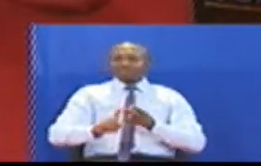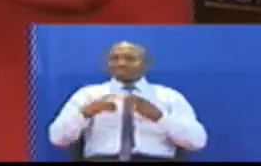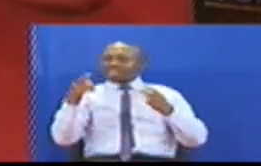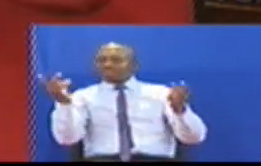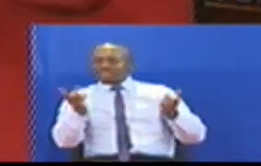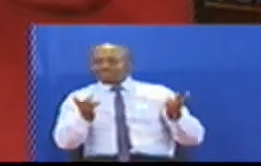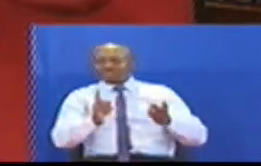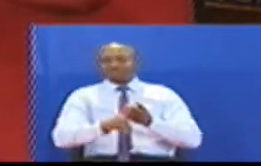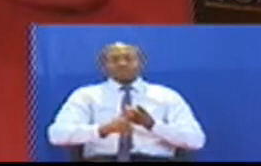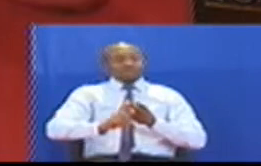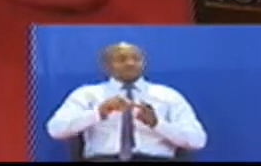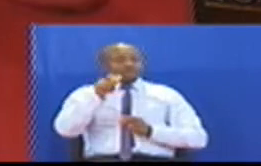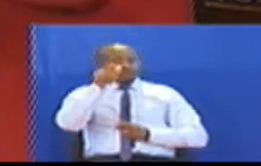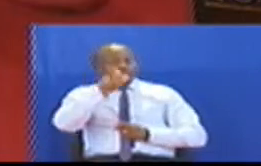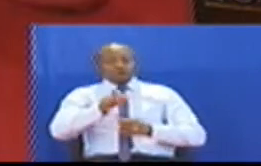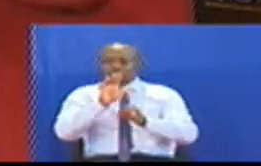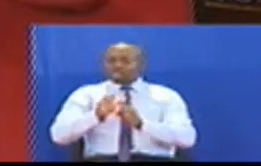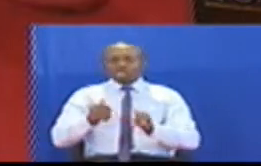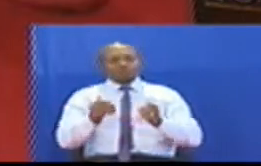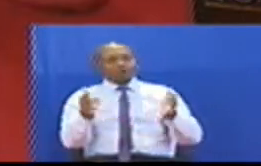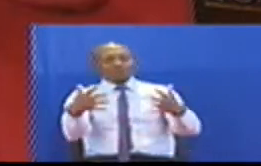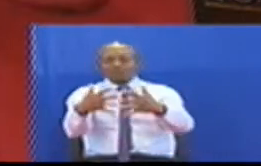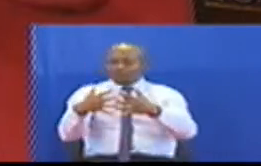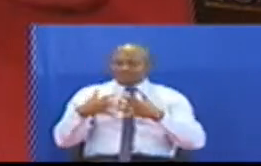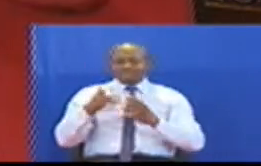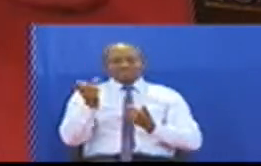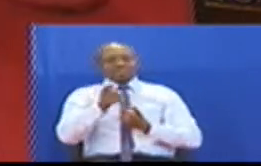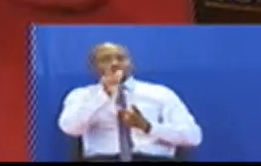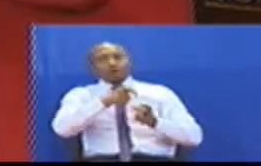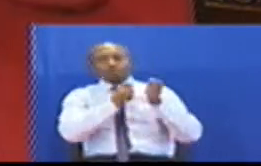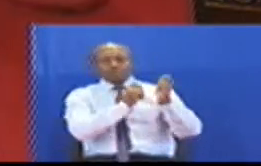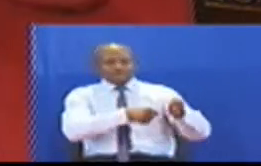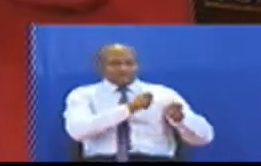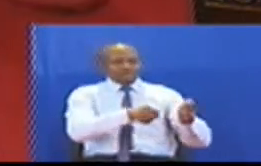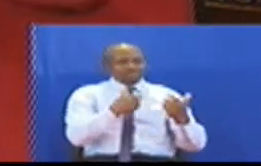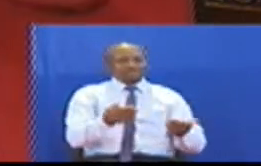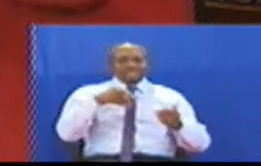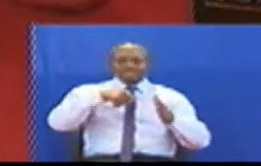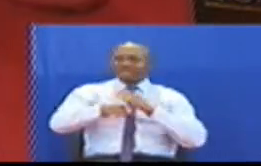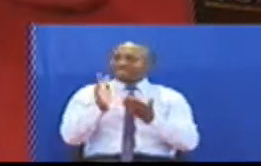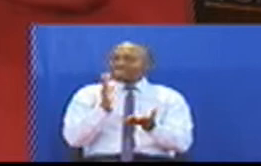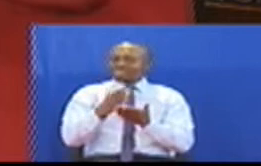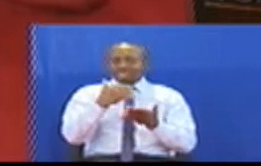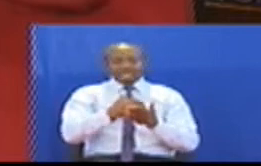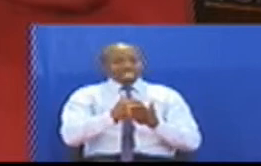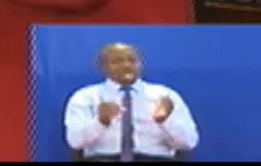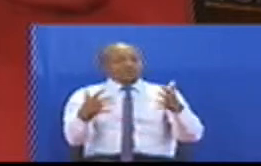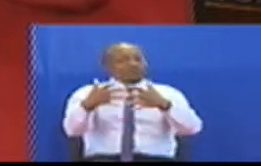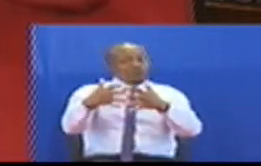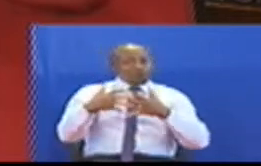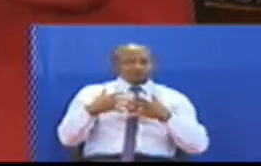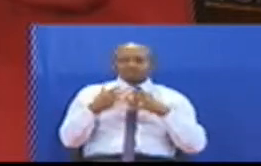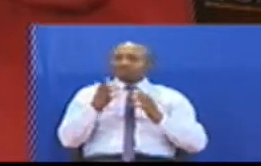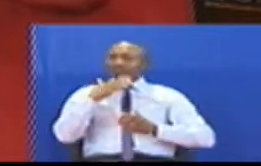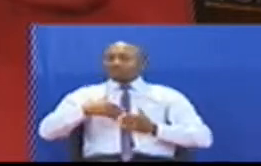na wanasumbawanga wengi ni wavuvi na wakulima vile vile. Kwa kwenye sekta ya uvuvi hii nitaka Mheshimiwa Waziri Mkuu atusaidie kwa sababu maiongelea